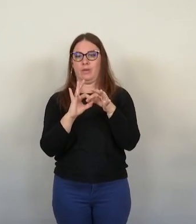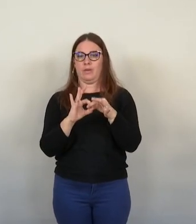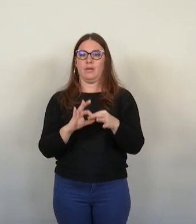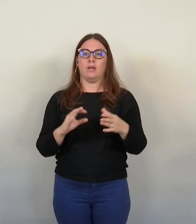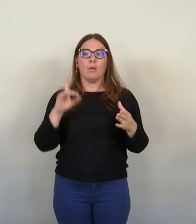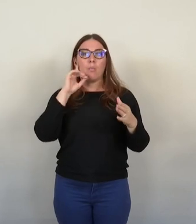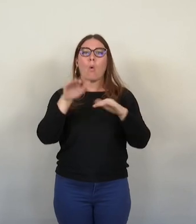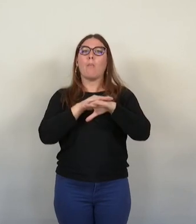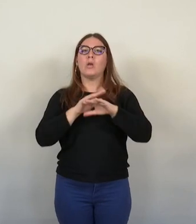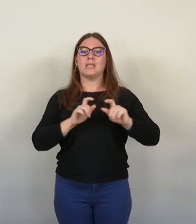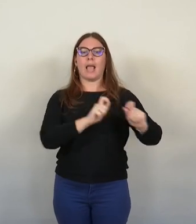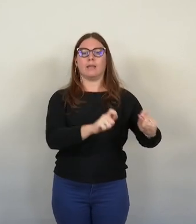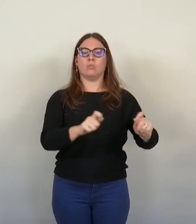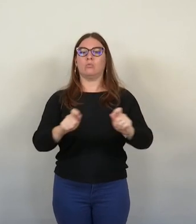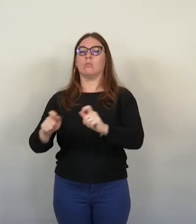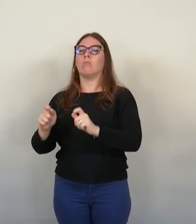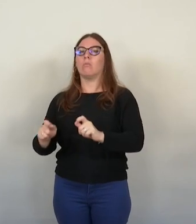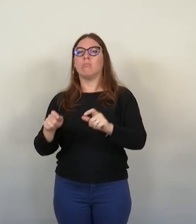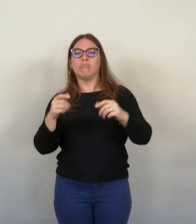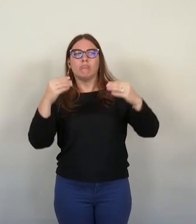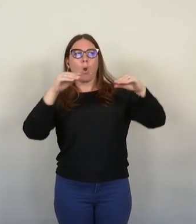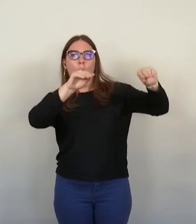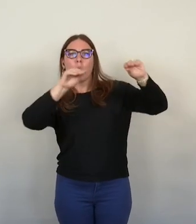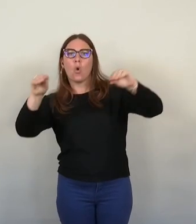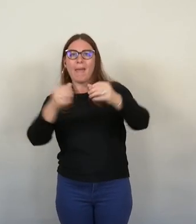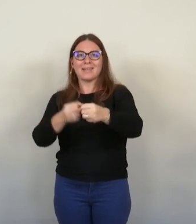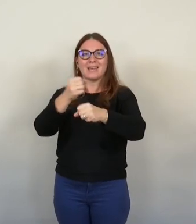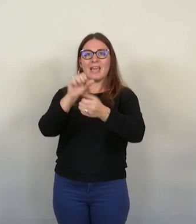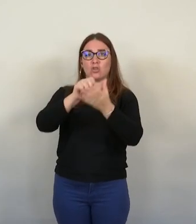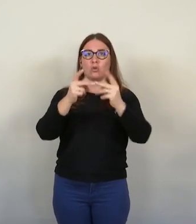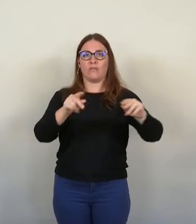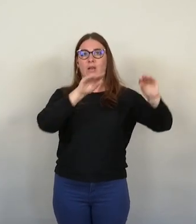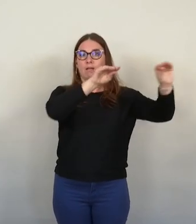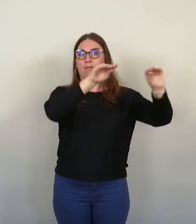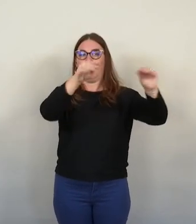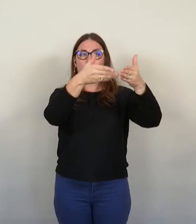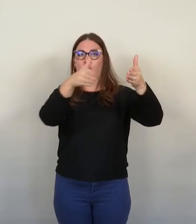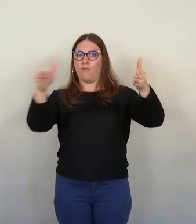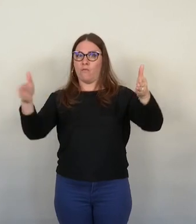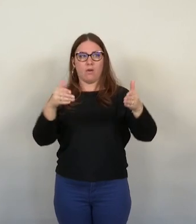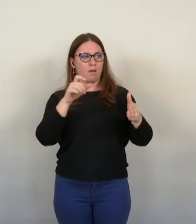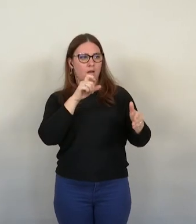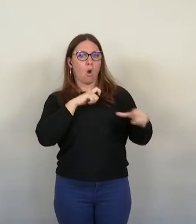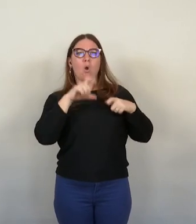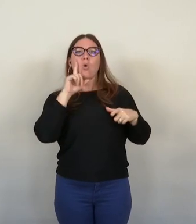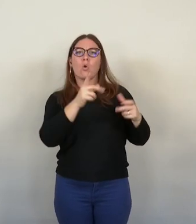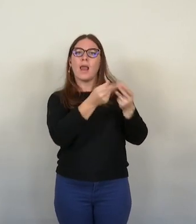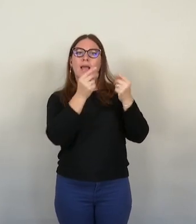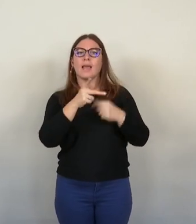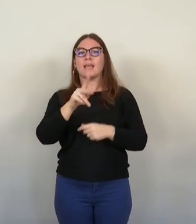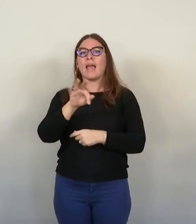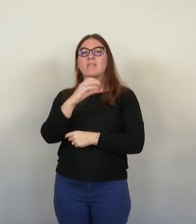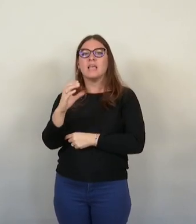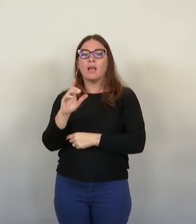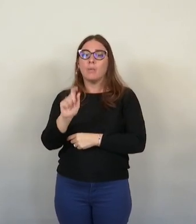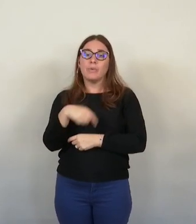politique d'attribution ou en tout cas les commerces qui s'installent aujourd'hui en centrre-ville euh tout à l'heure ma ma collègue a cité KFC évidemment